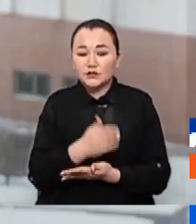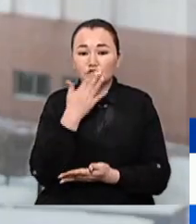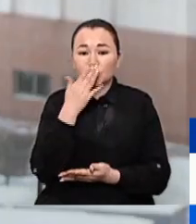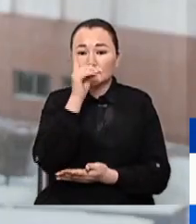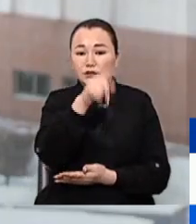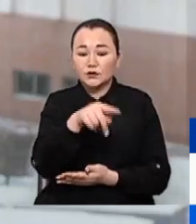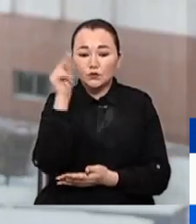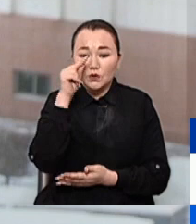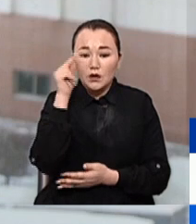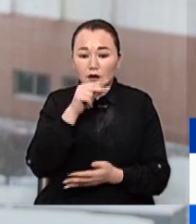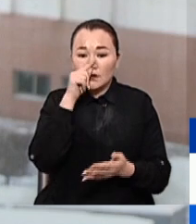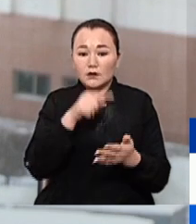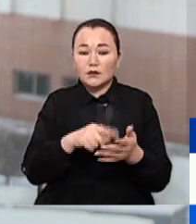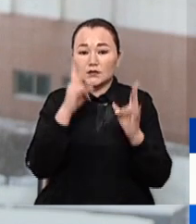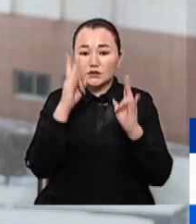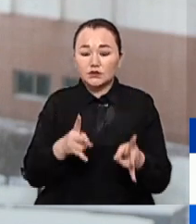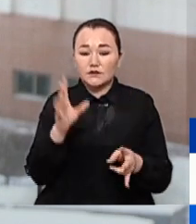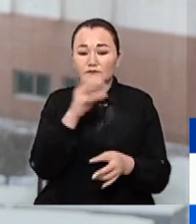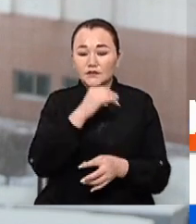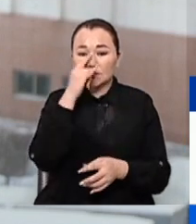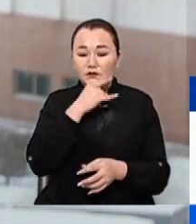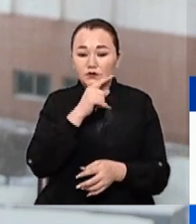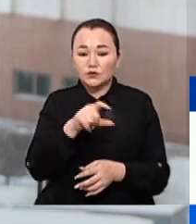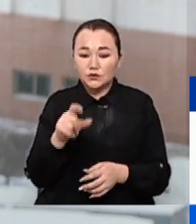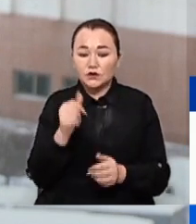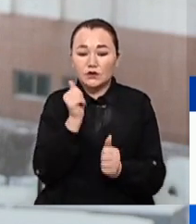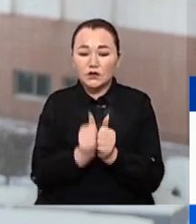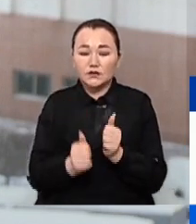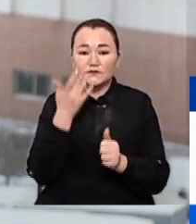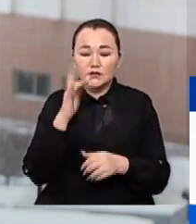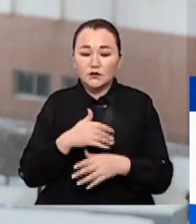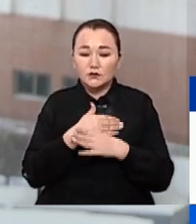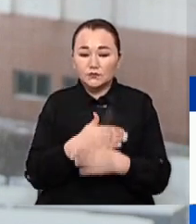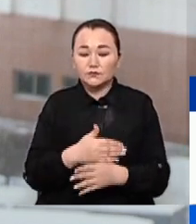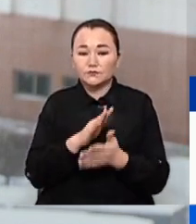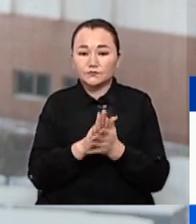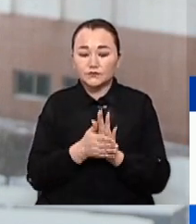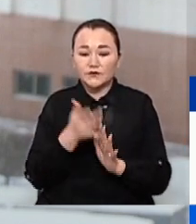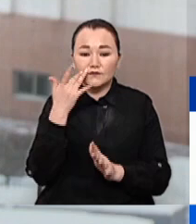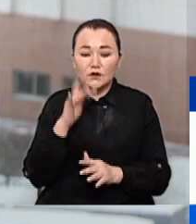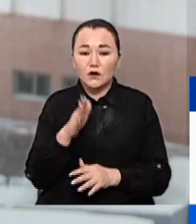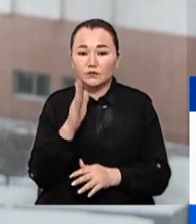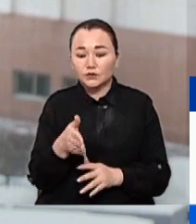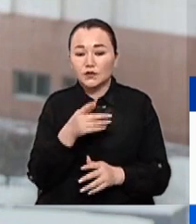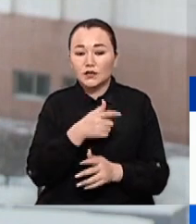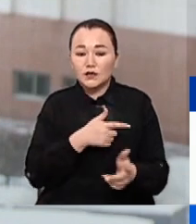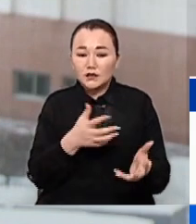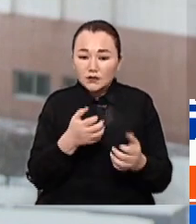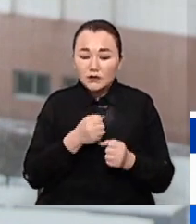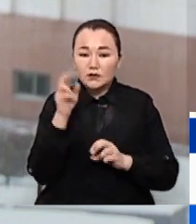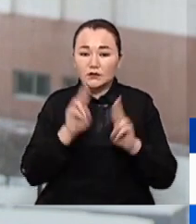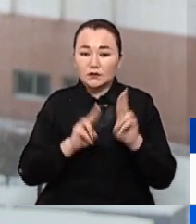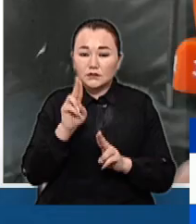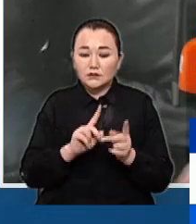Шетелде білім алып жүріп, басына үс түскен барша азаматтарымызға әрдайым жағдай жасалатын болады. Олар үшін қабылдау ережелері